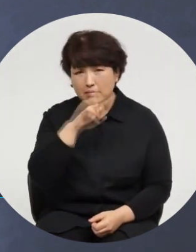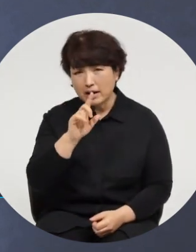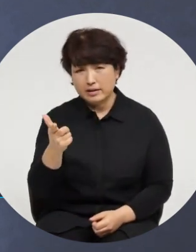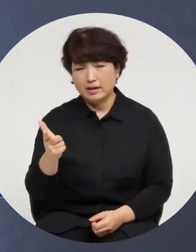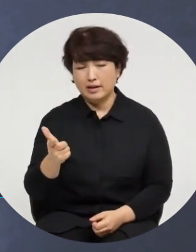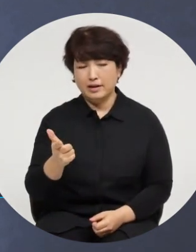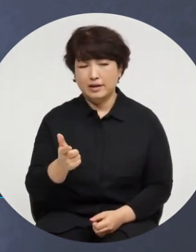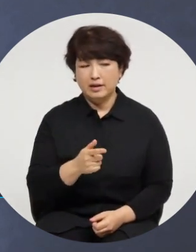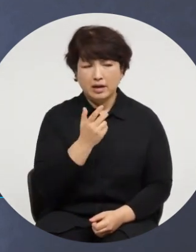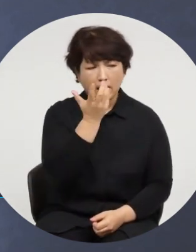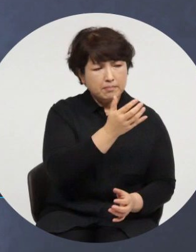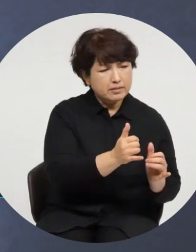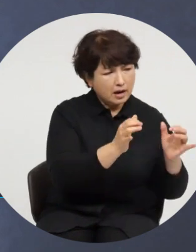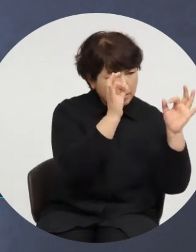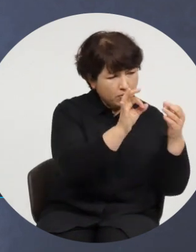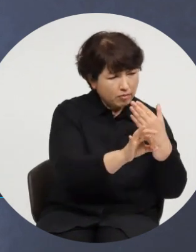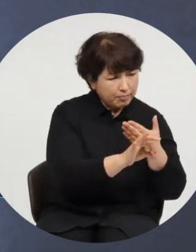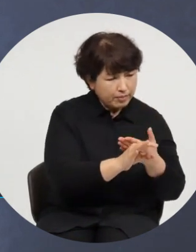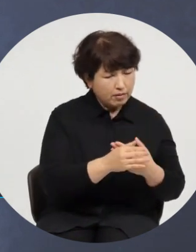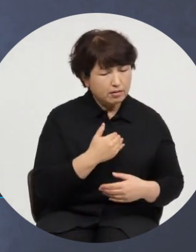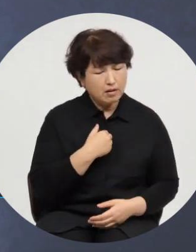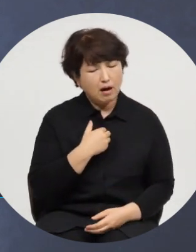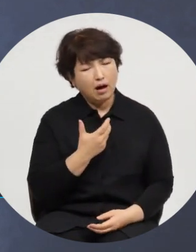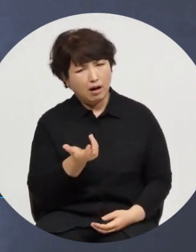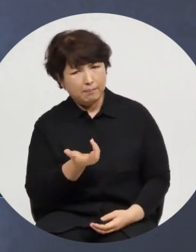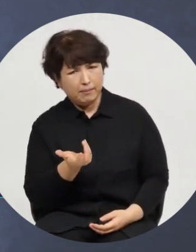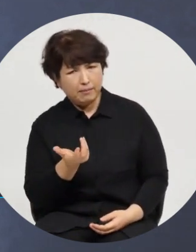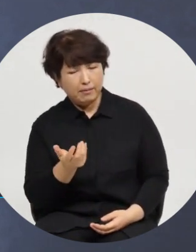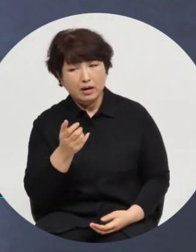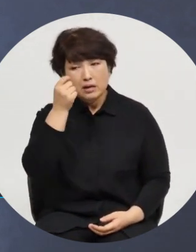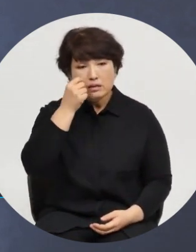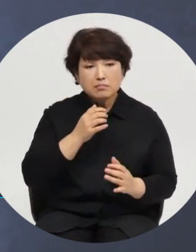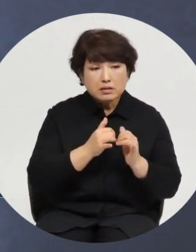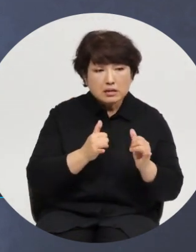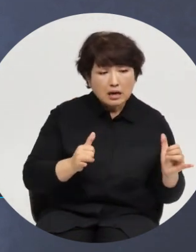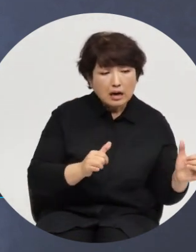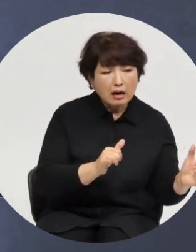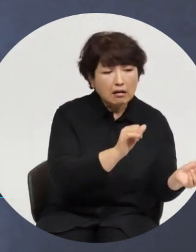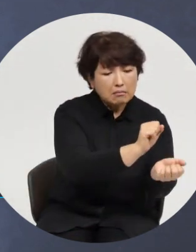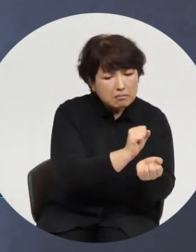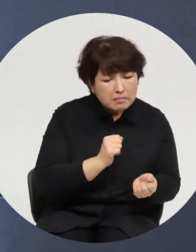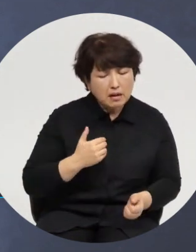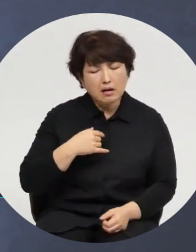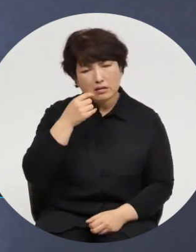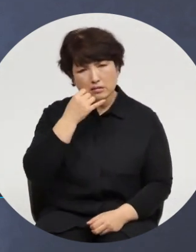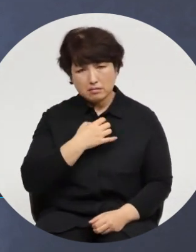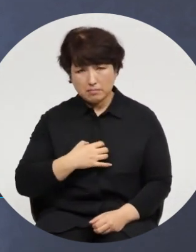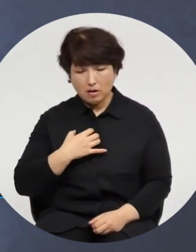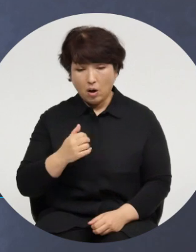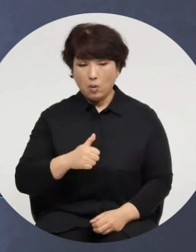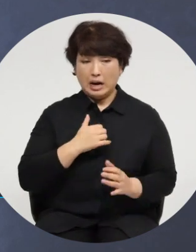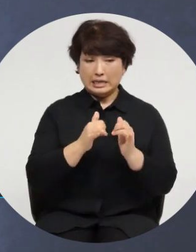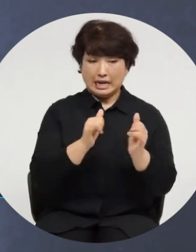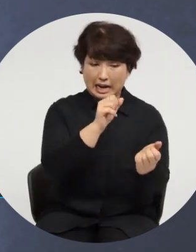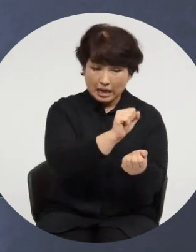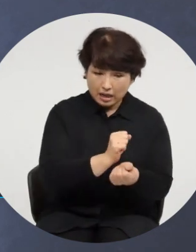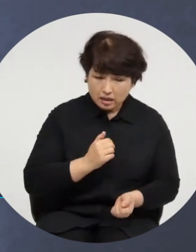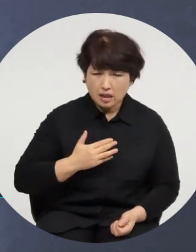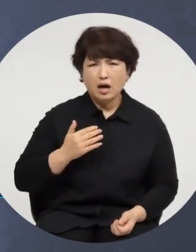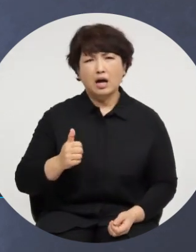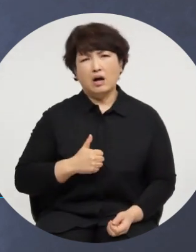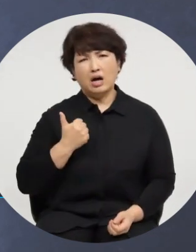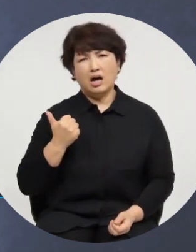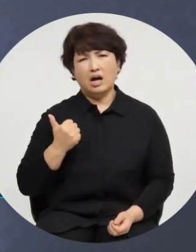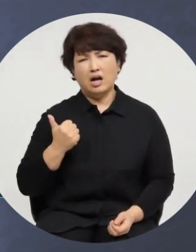정신적인 도 전염이 되요 아픈 사람 보면 나도 아파 지고 슬픈 사람 만나면 나 더 슬퍼지고 화내는 사람 만나면 나도